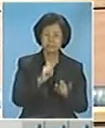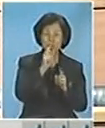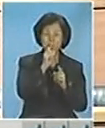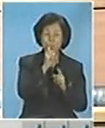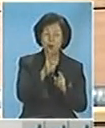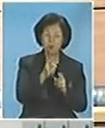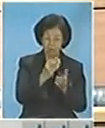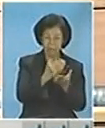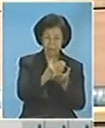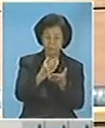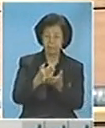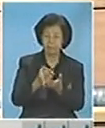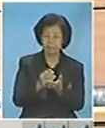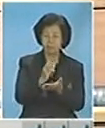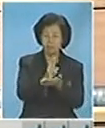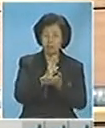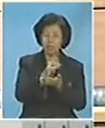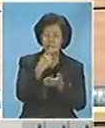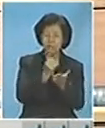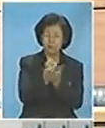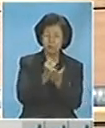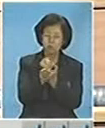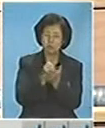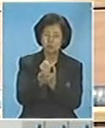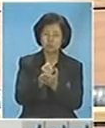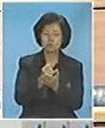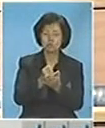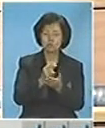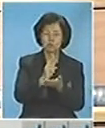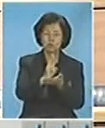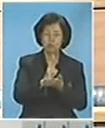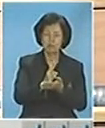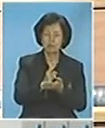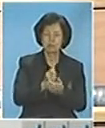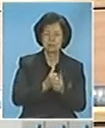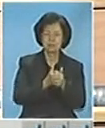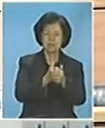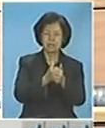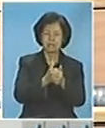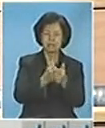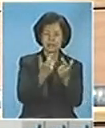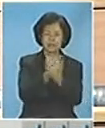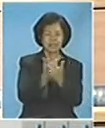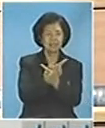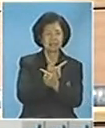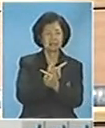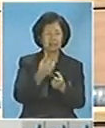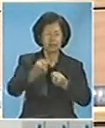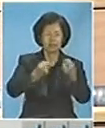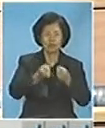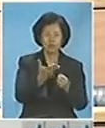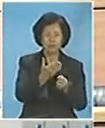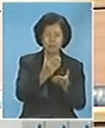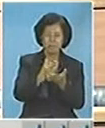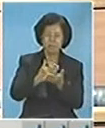รางวัลกันใครที่ถูกรางวัลเลขท้าย2ตัวตามเลขทะเบียนรถยนต์ของท่านนายกรัฐมนตรีขอแบ่งปันบ้างได้